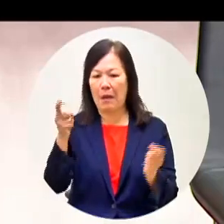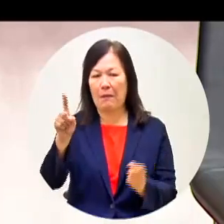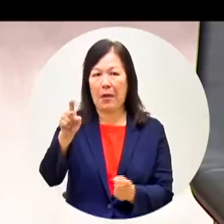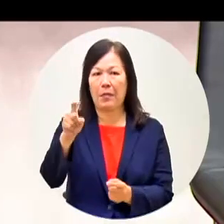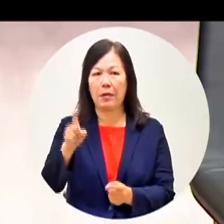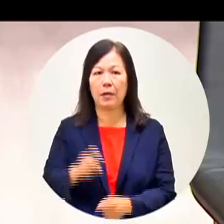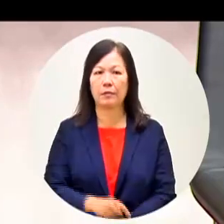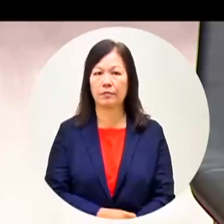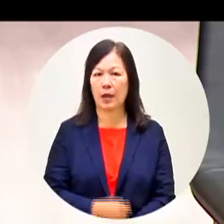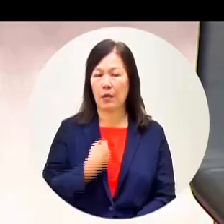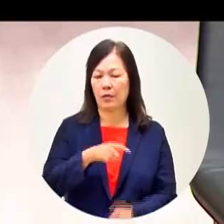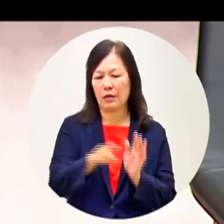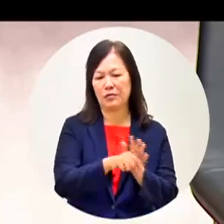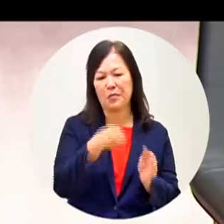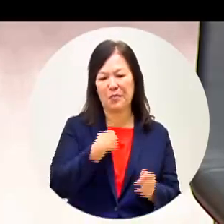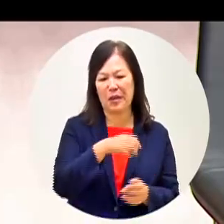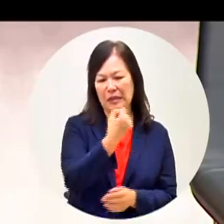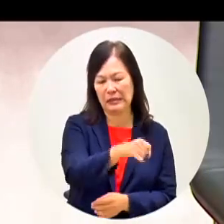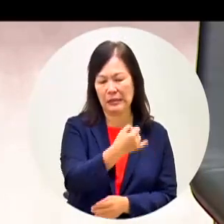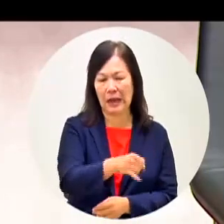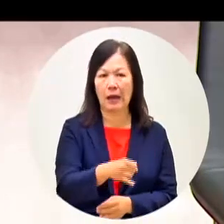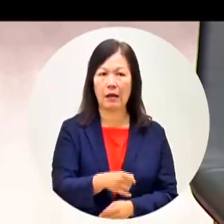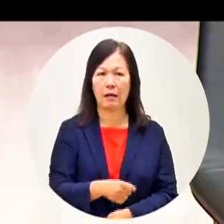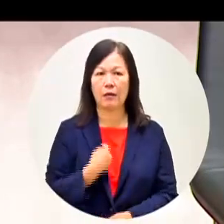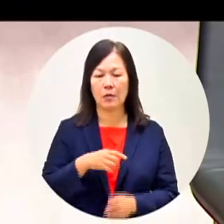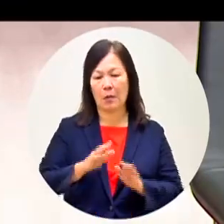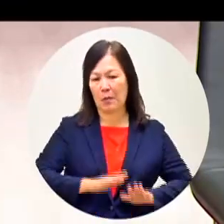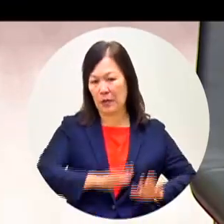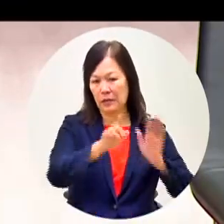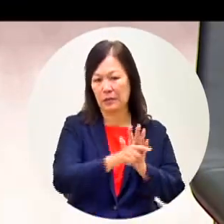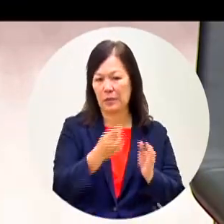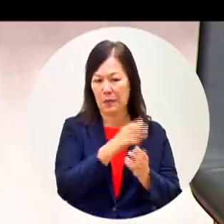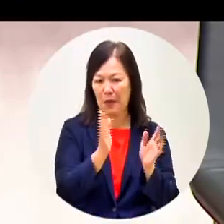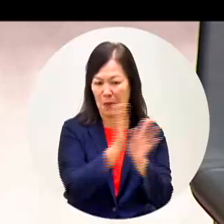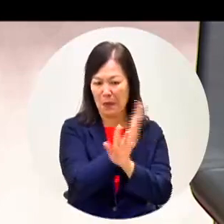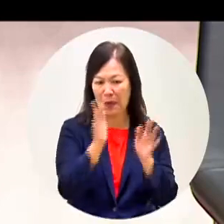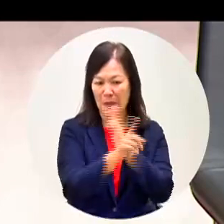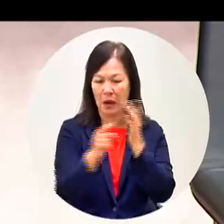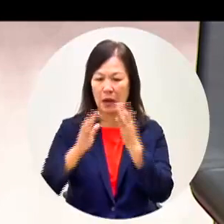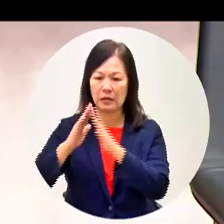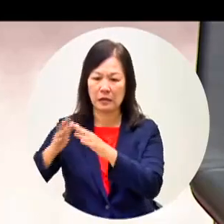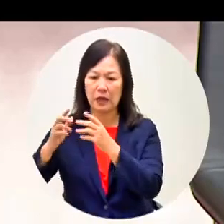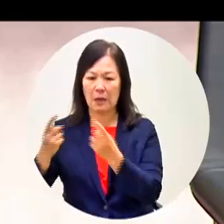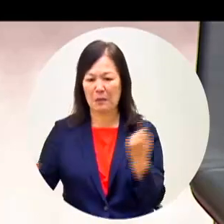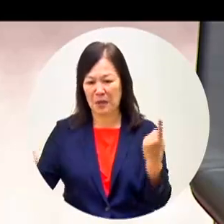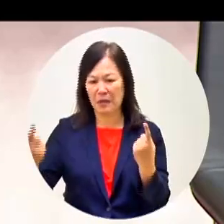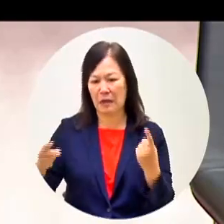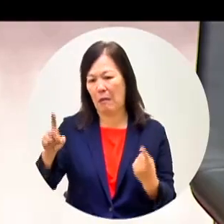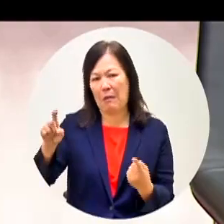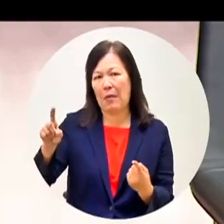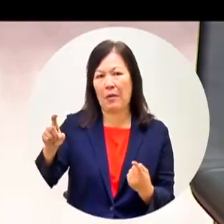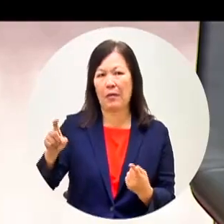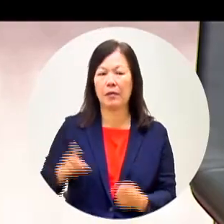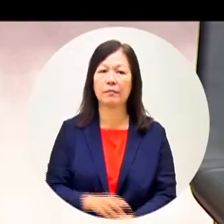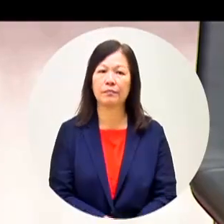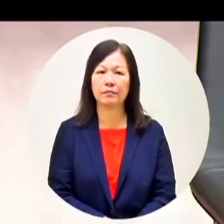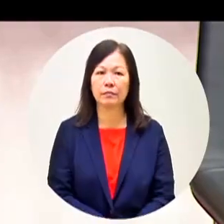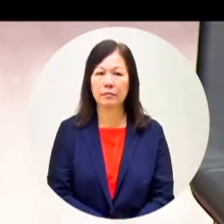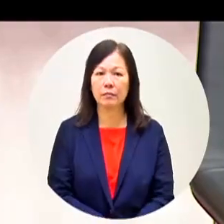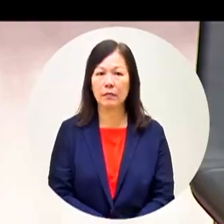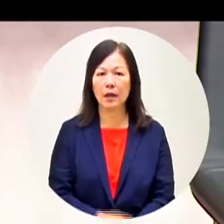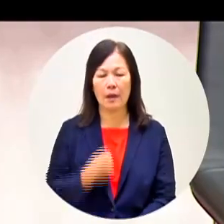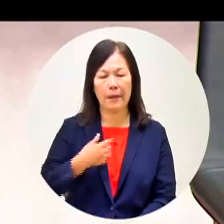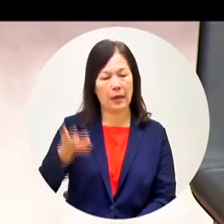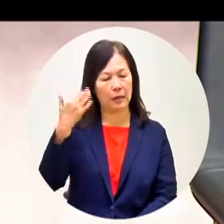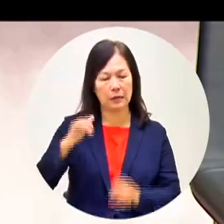所以咱高雄的进步欢迎比袂着其他的城市。咱听到进前民进党执政的时阵，因会讲，就是